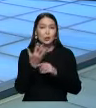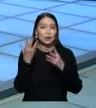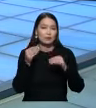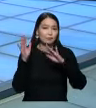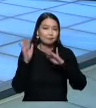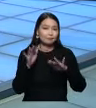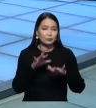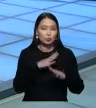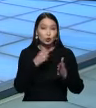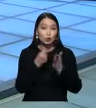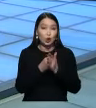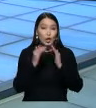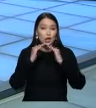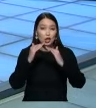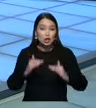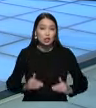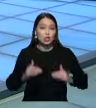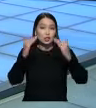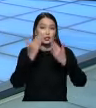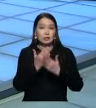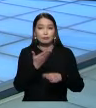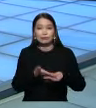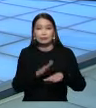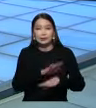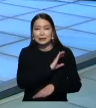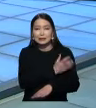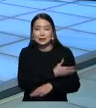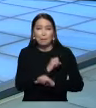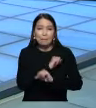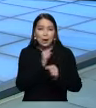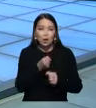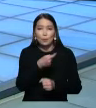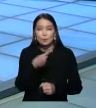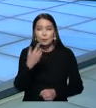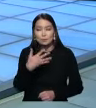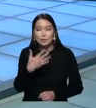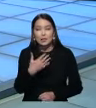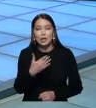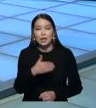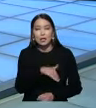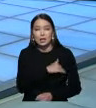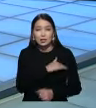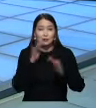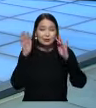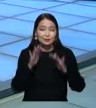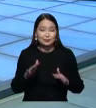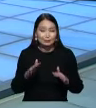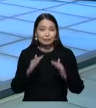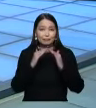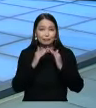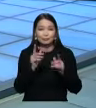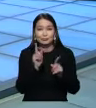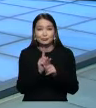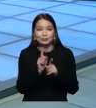крыш. Усложнили ситуацию сильные морозы до минус 50 градусов. Снежный покров превратился в непробиваемую